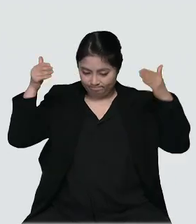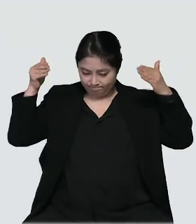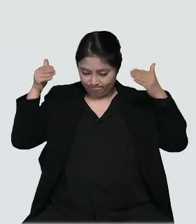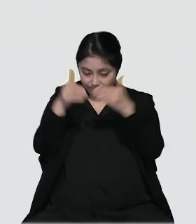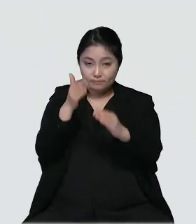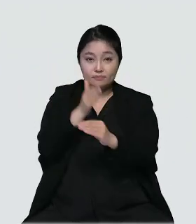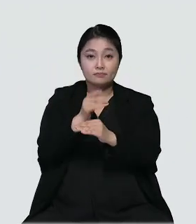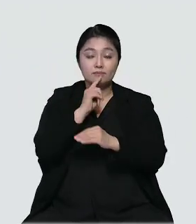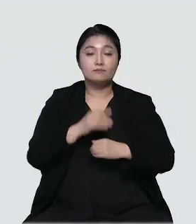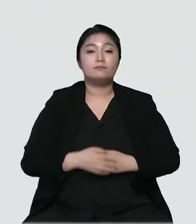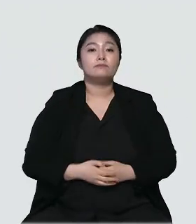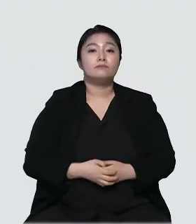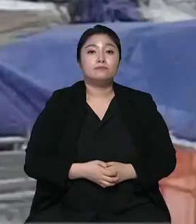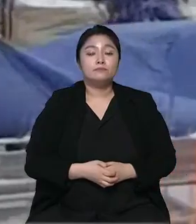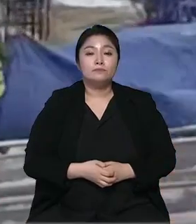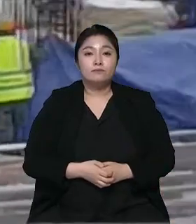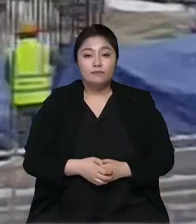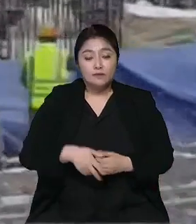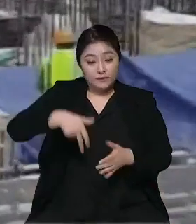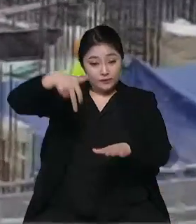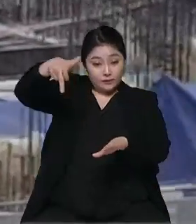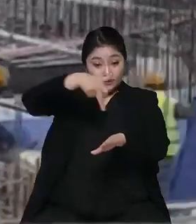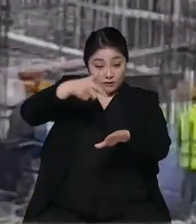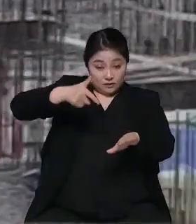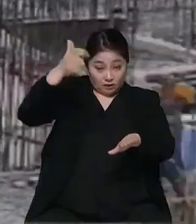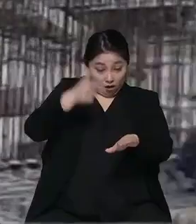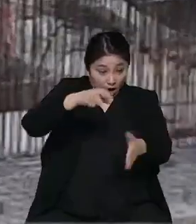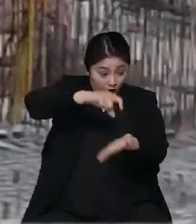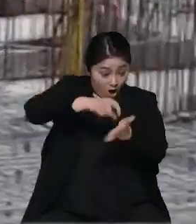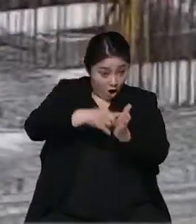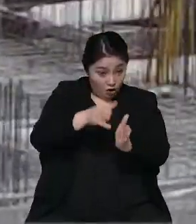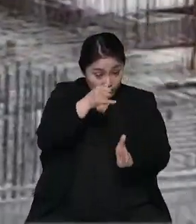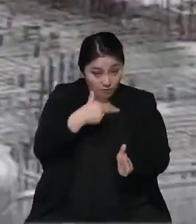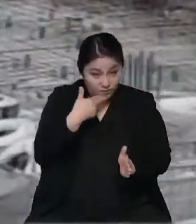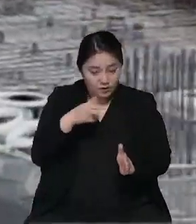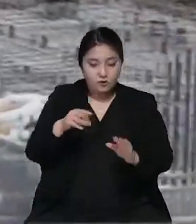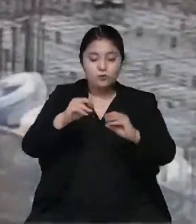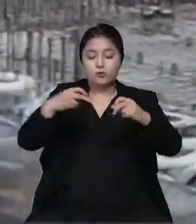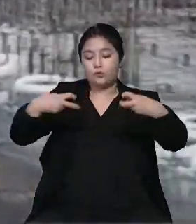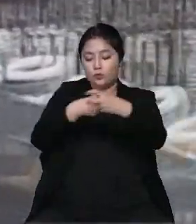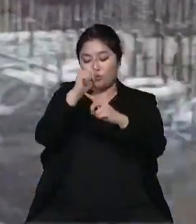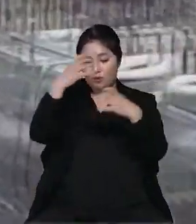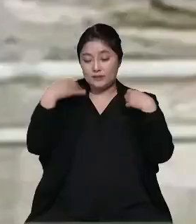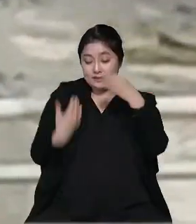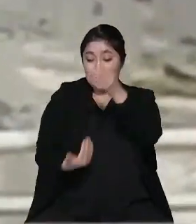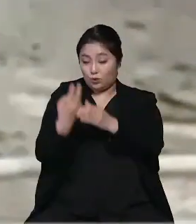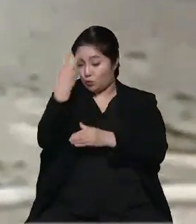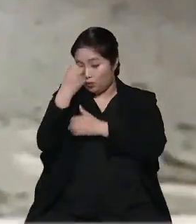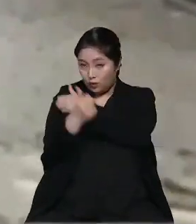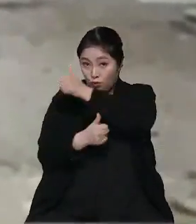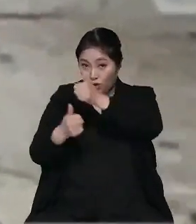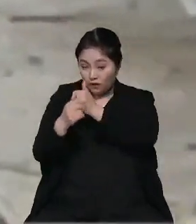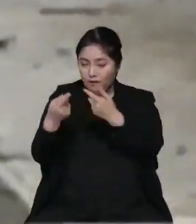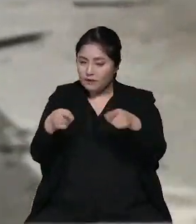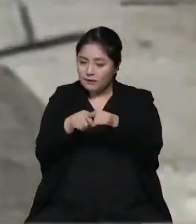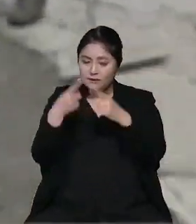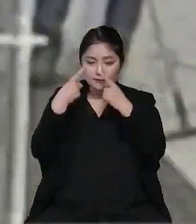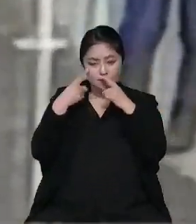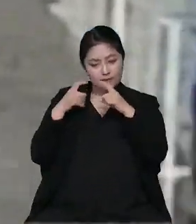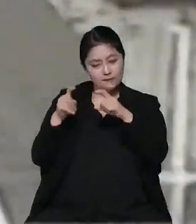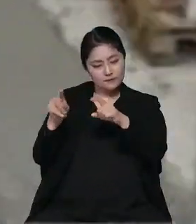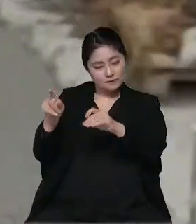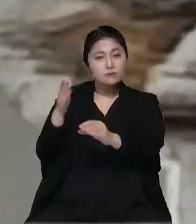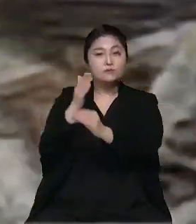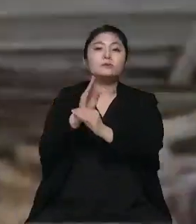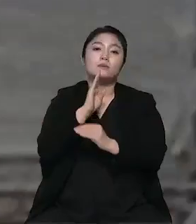집중하고 있다고 밝혔습니다. 콘크리트 강도가 적절했는지에 대해서는 국토교통부 사고조사위원회도 의혹의 눈길을